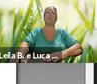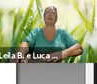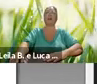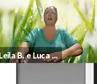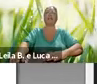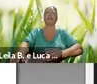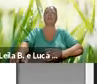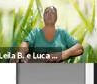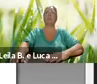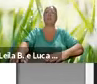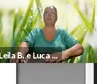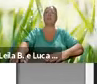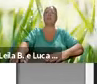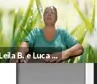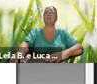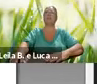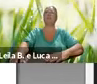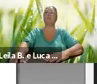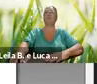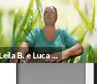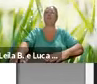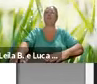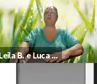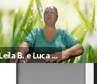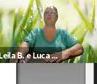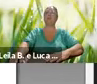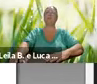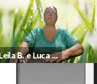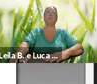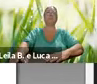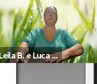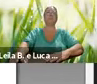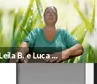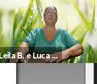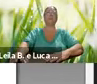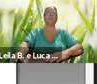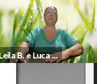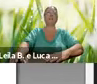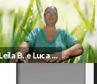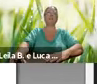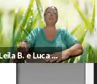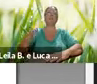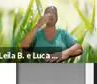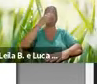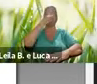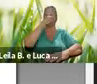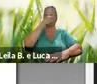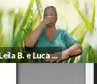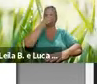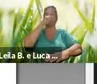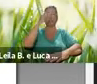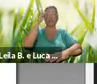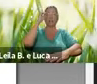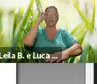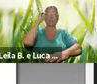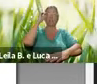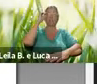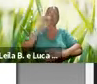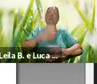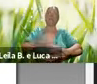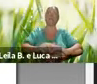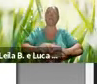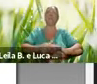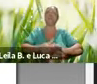contatto spirituale, naturalmente, da comodo di Duchemin, improvvisava ugualmente forza a spargere